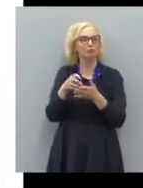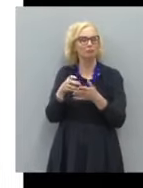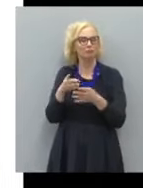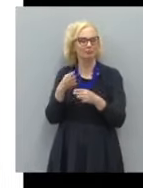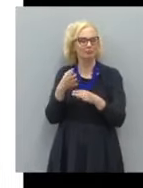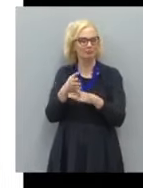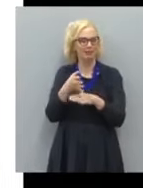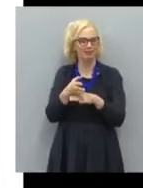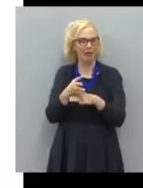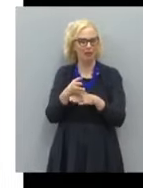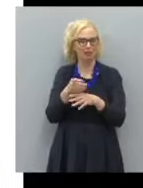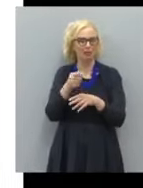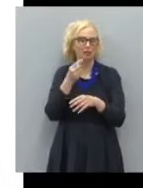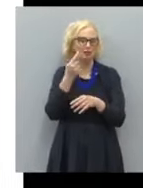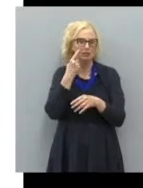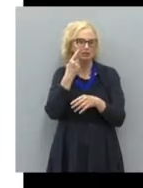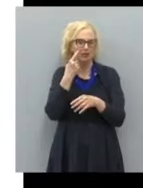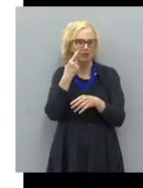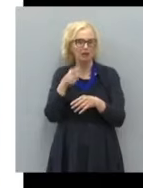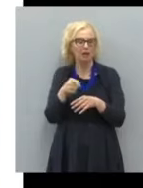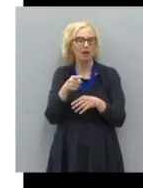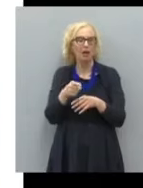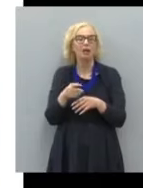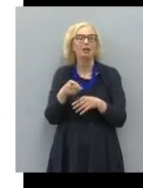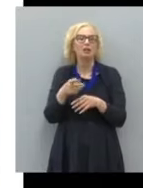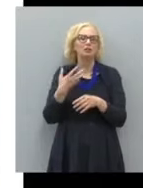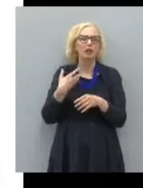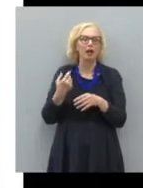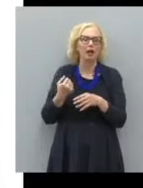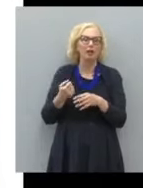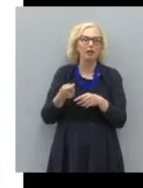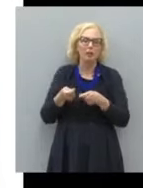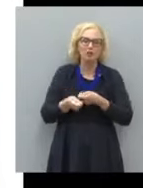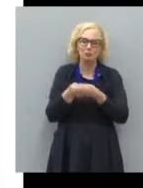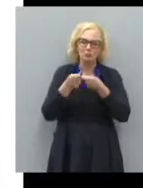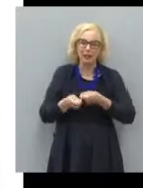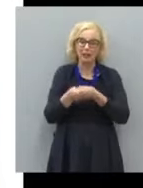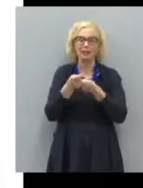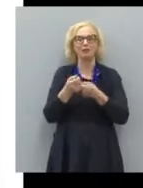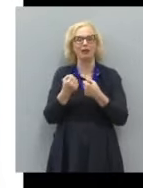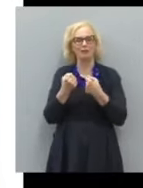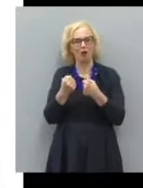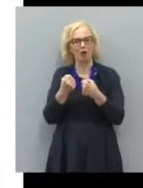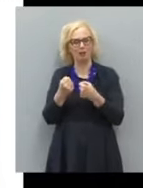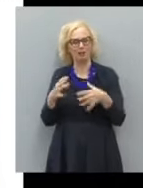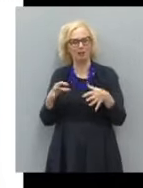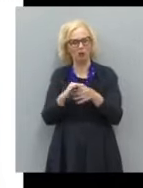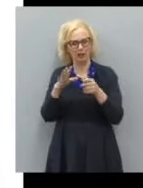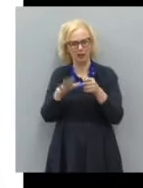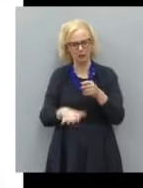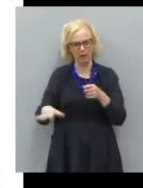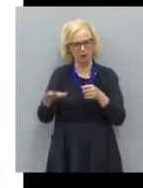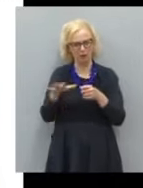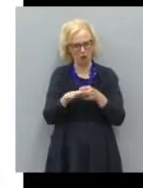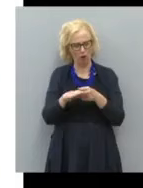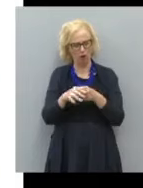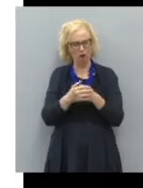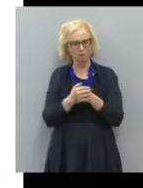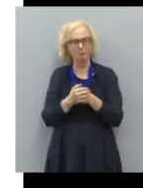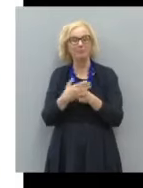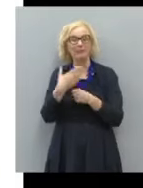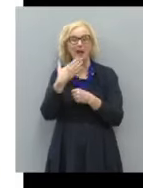provincia ha dotato di un boost di una spinta ulteriore alla crescita del pil sul nostro territorio grazie all'intervento